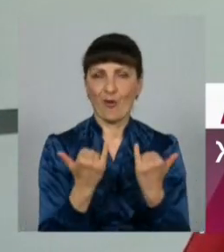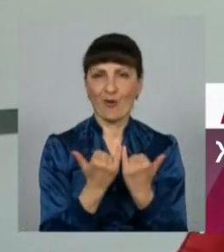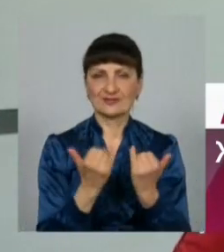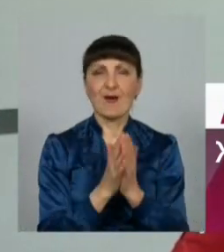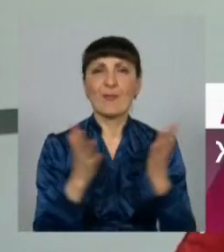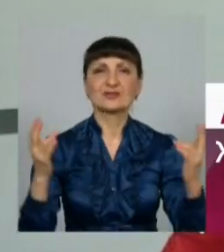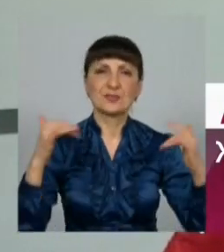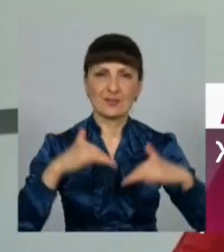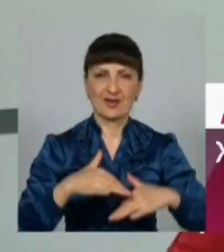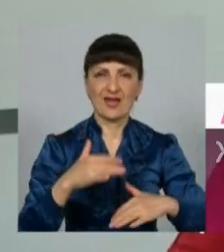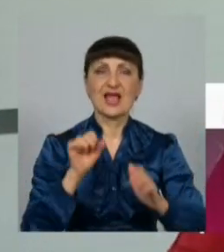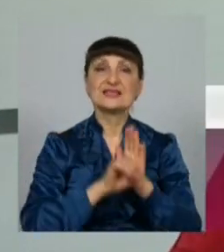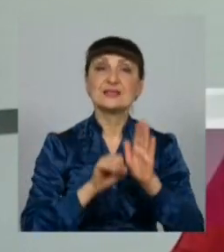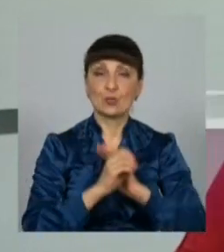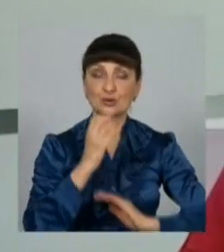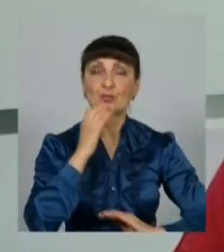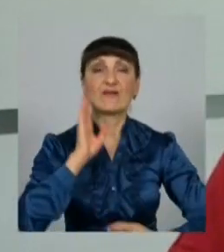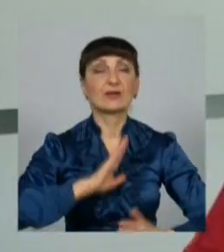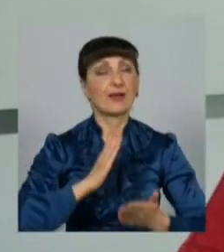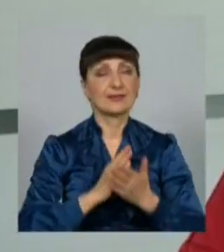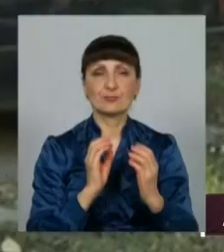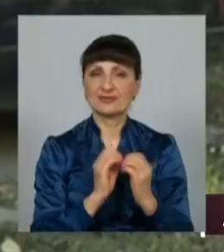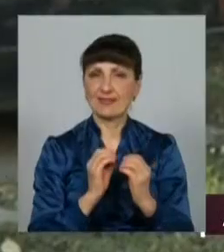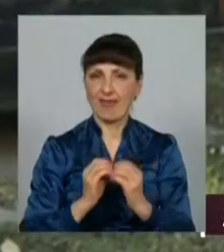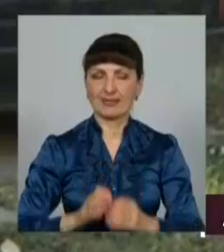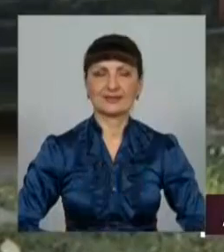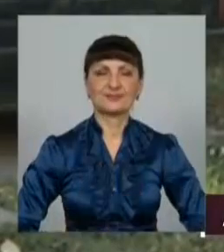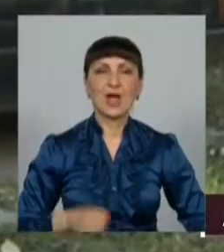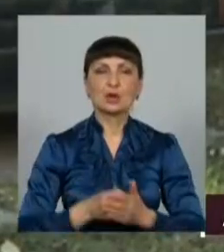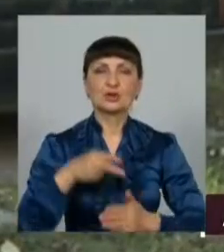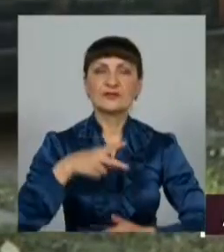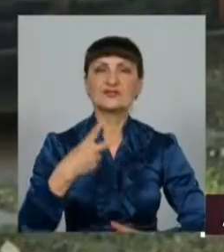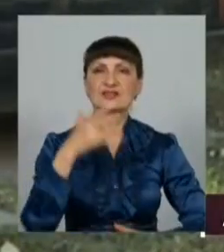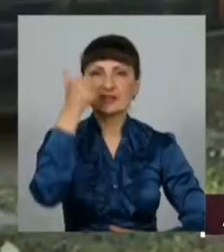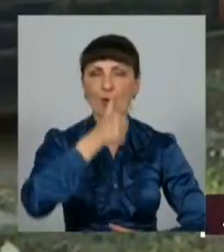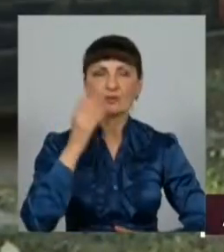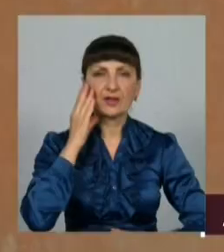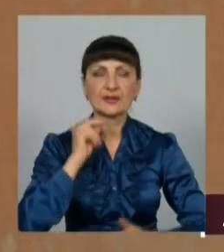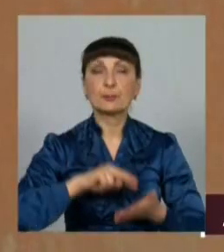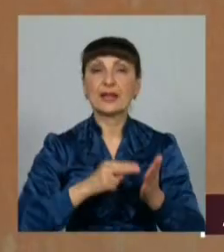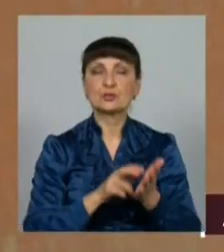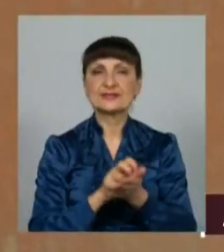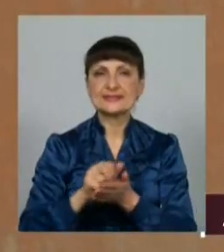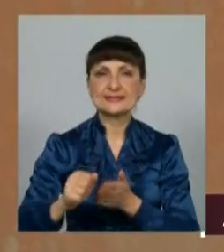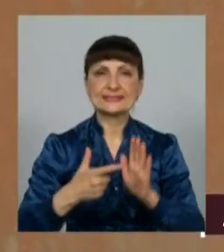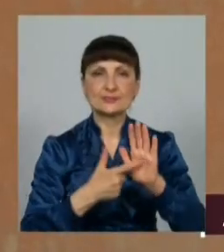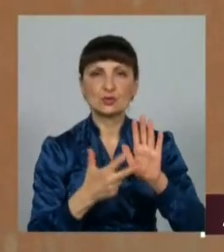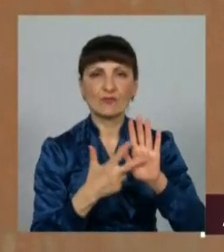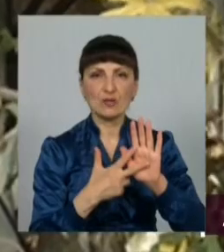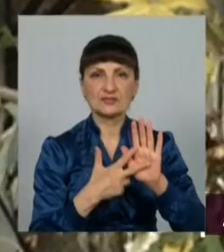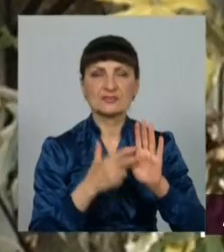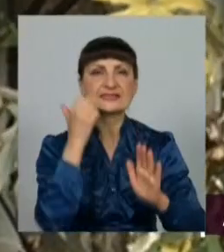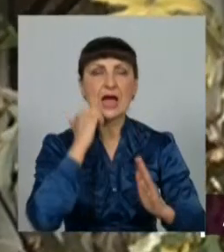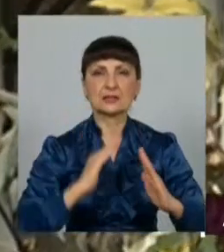большие мероприятия. Зимой тепло, вода есть постоянно. До 2025 года в Алматы планируется снести 708